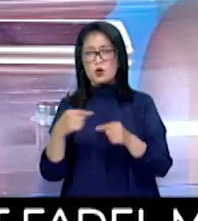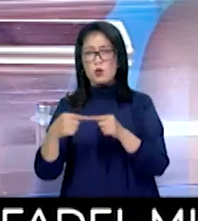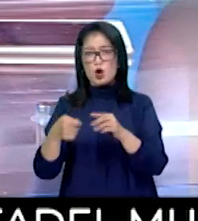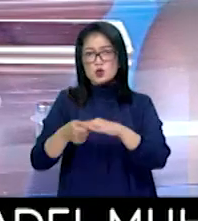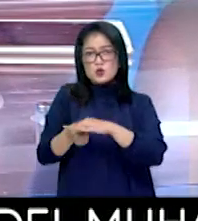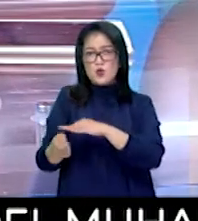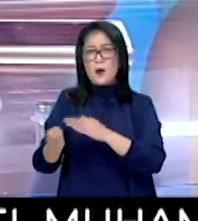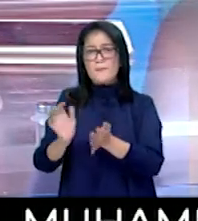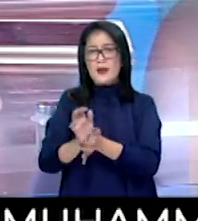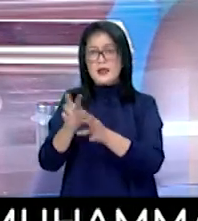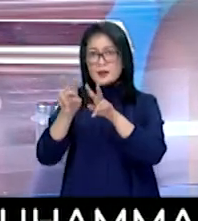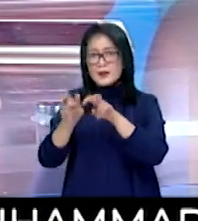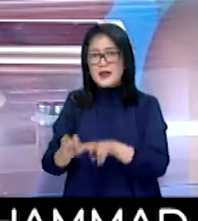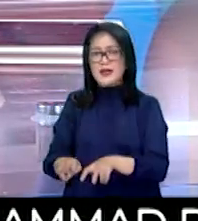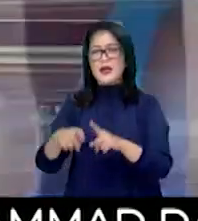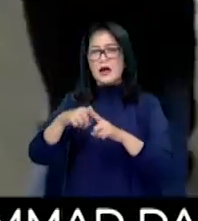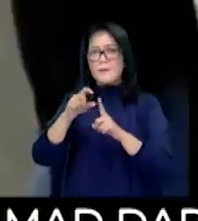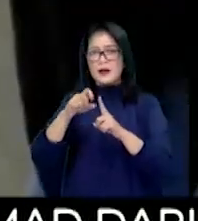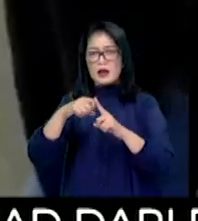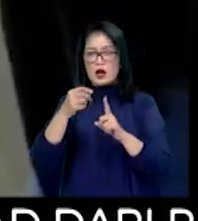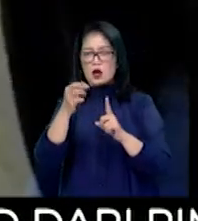Robin 47.